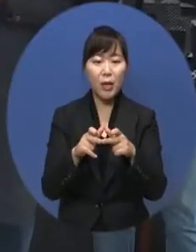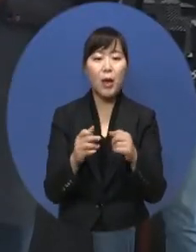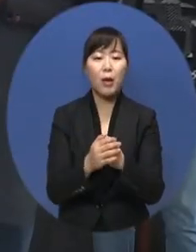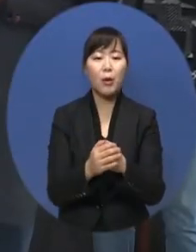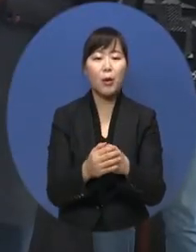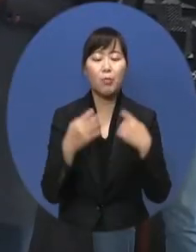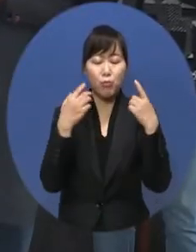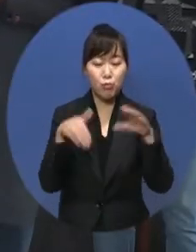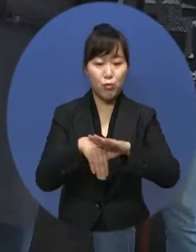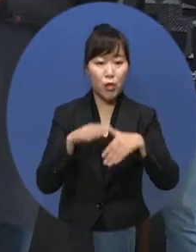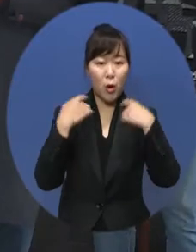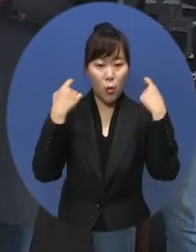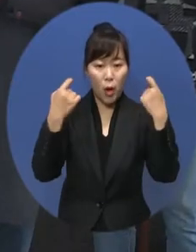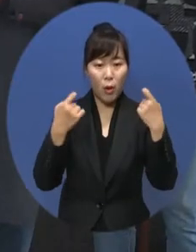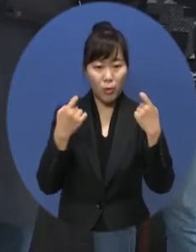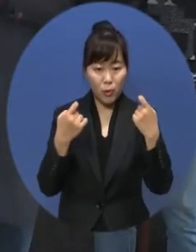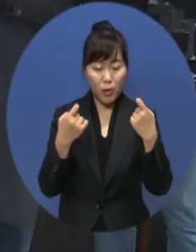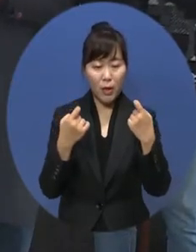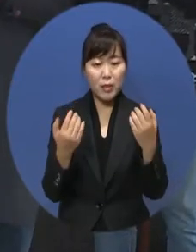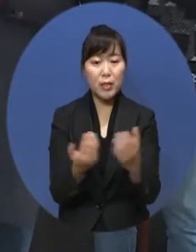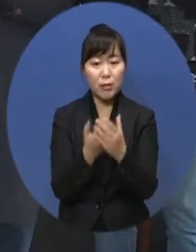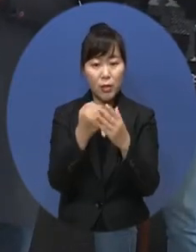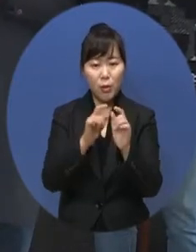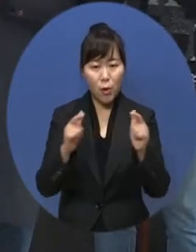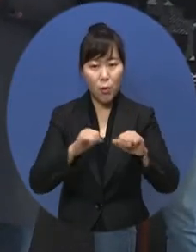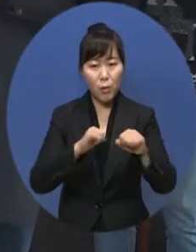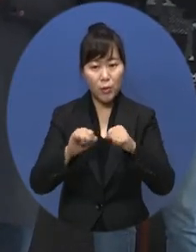위한 다양한 활동을 당부했습니다